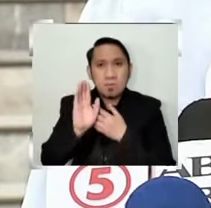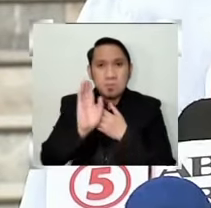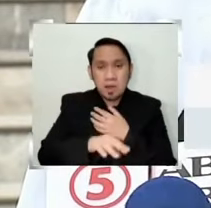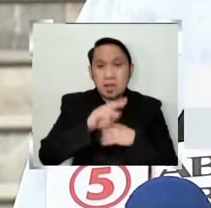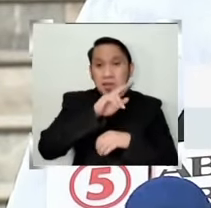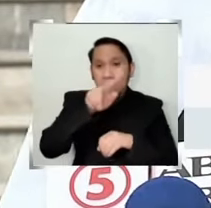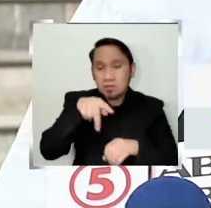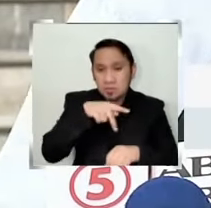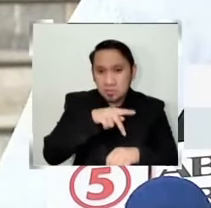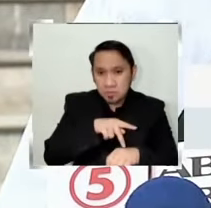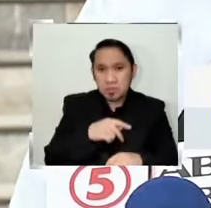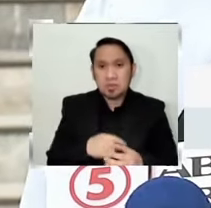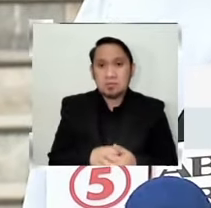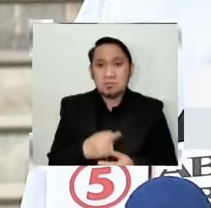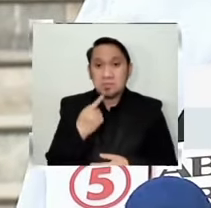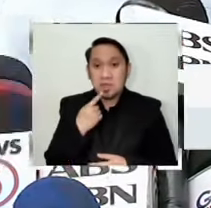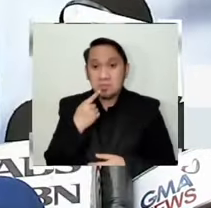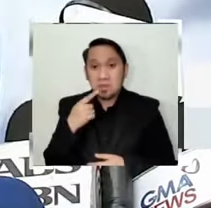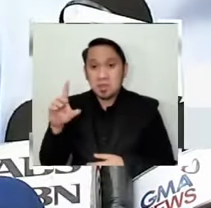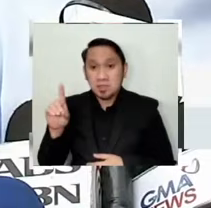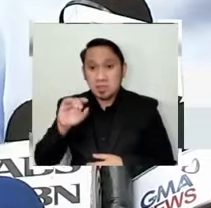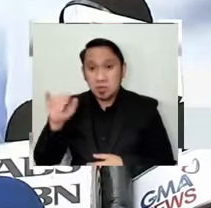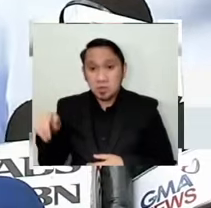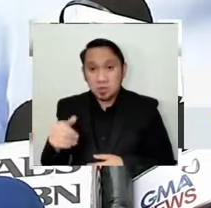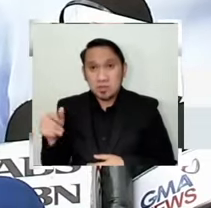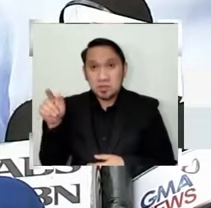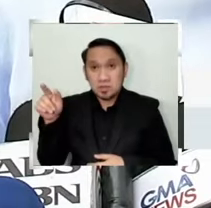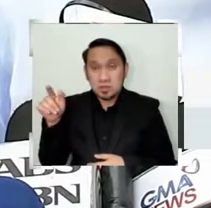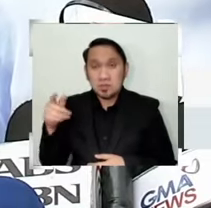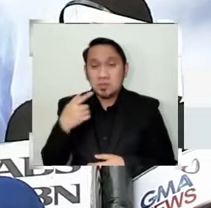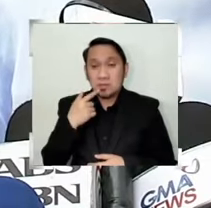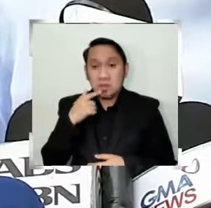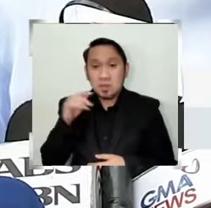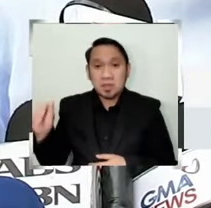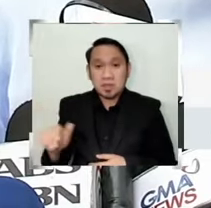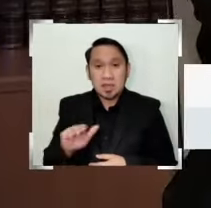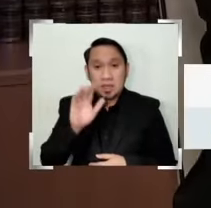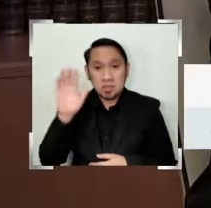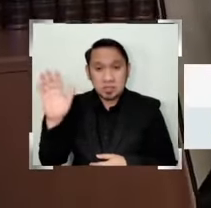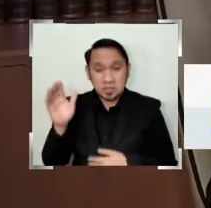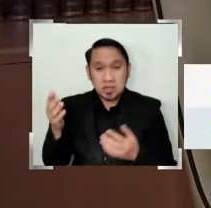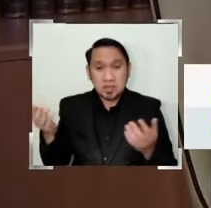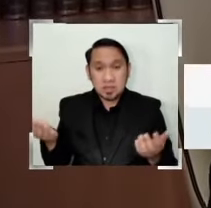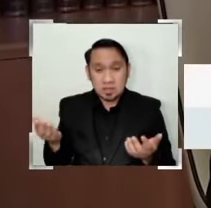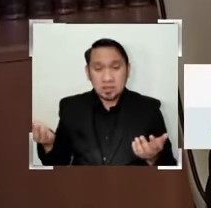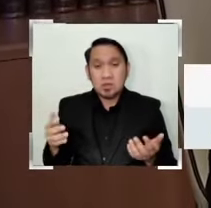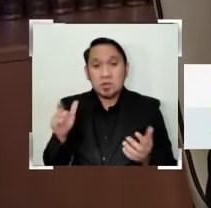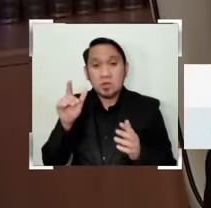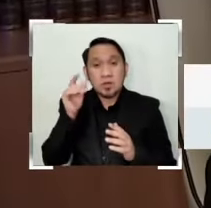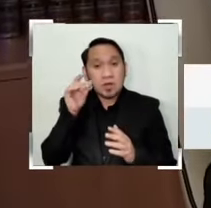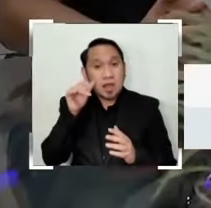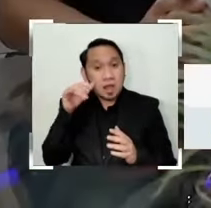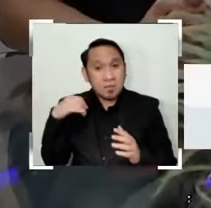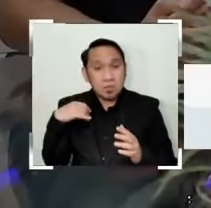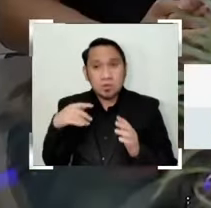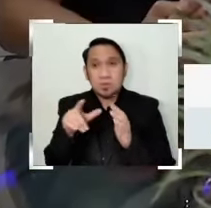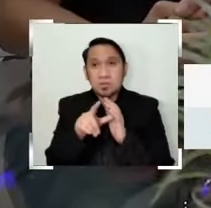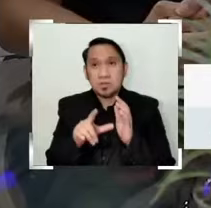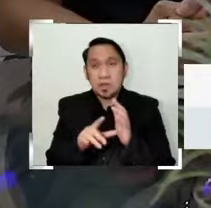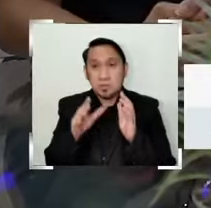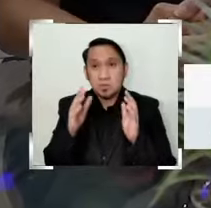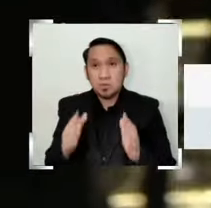Crispin Remulla, nasa Asia na si Teves. Nakausap na raw siya ng abogado niya kahapon. Hindi binanggit kung nasaan si Teves, pero gate